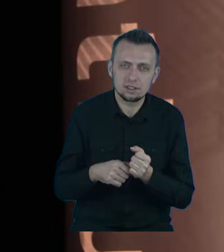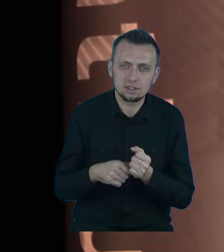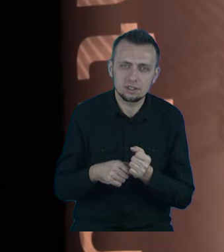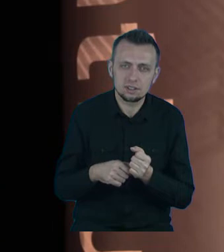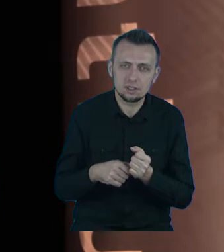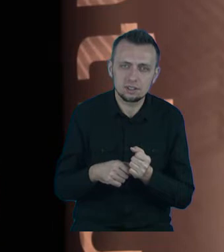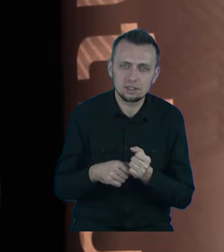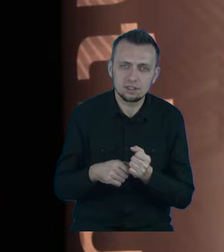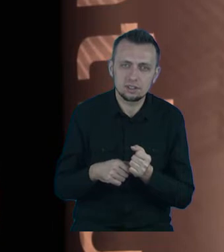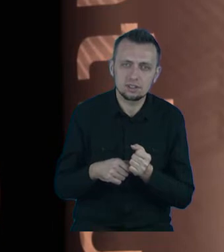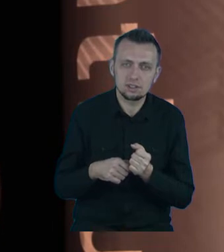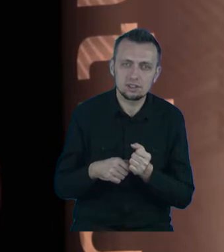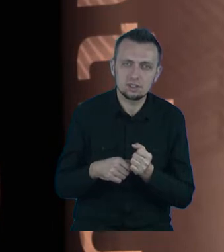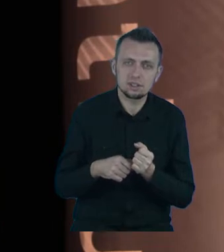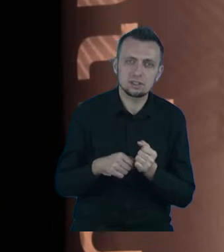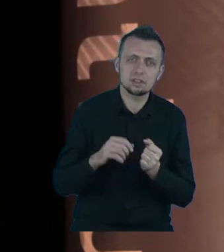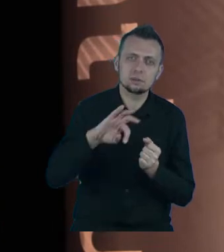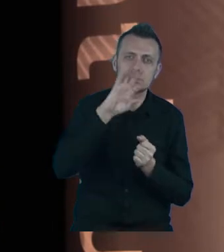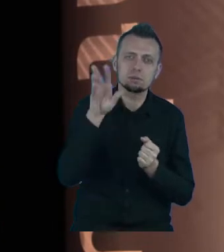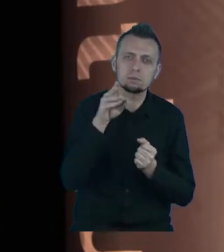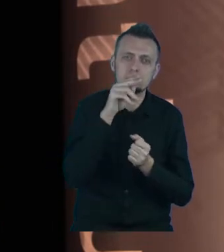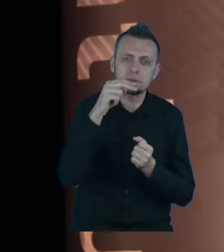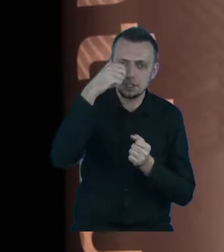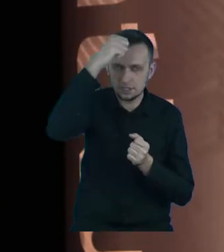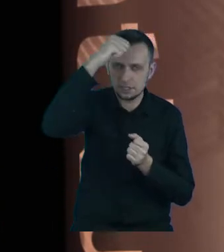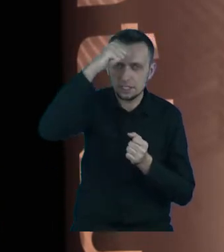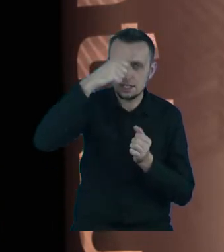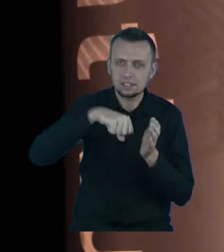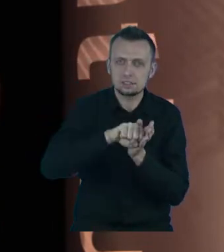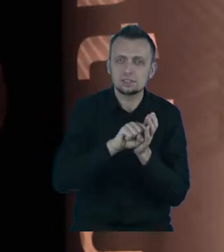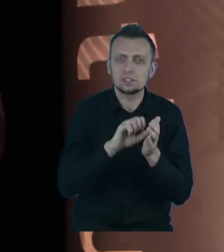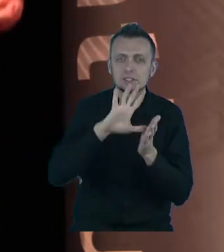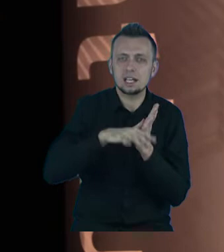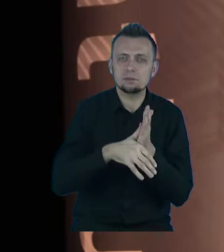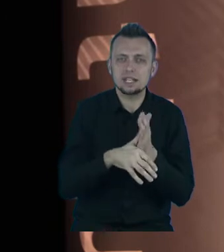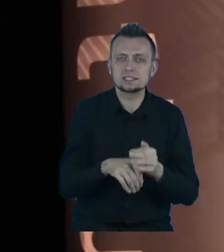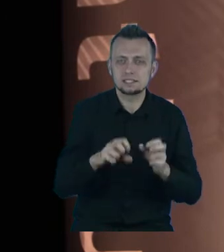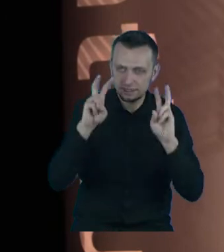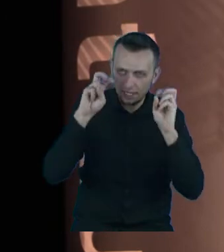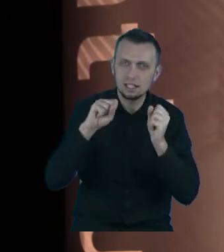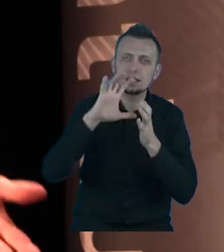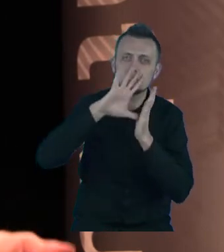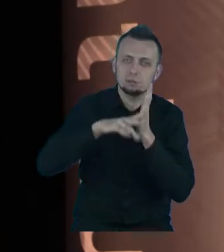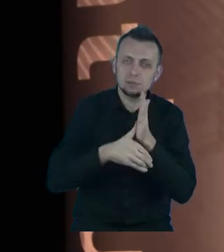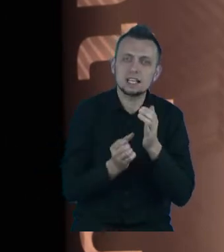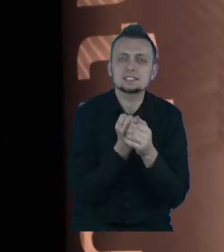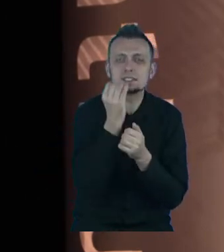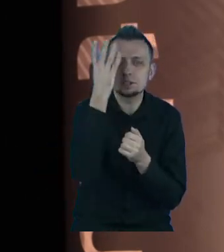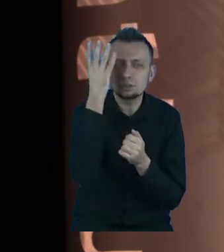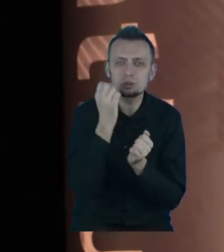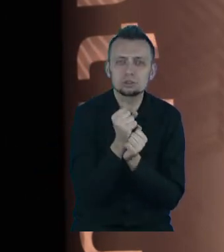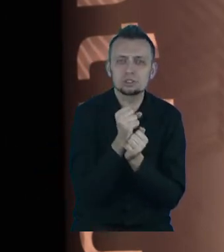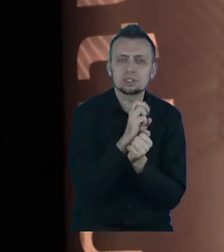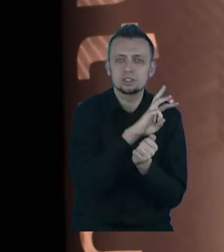piękniejszej nazwy dla miasta, jak miasto Róż. Że państwo, czy nie wiem, czy państwo, czy mieszkańcy,